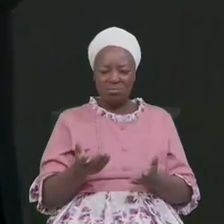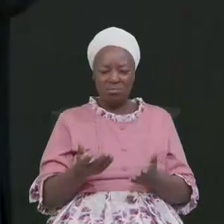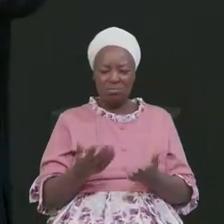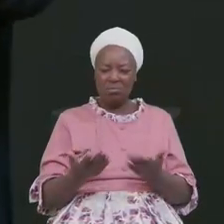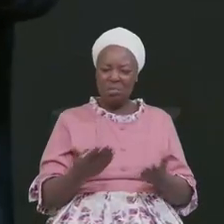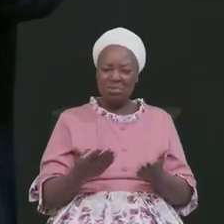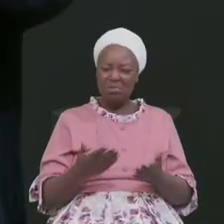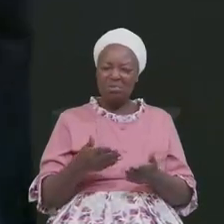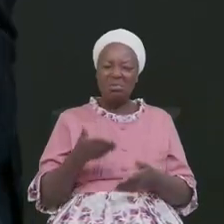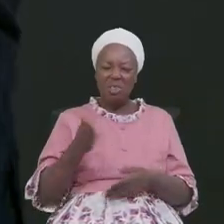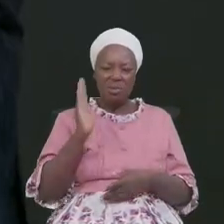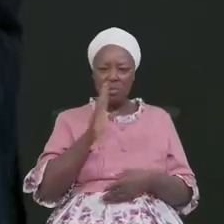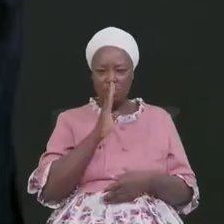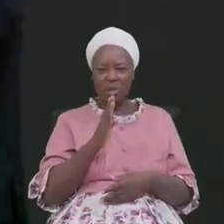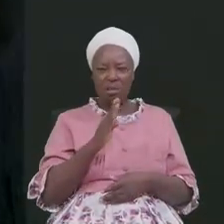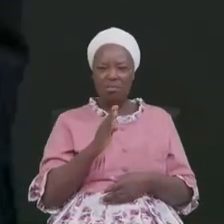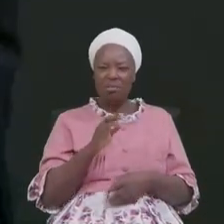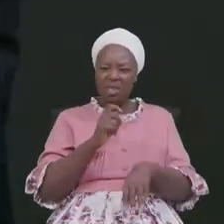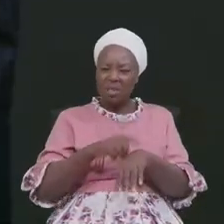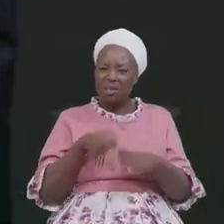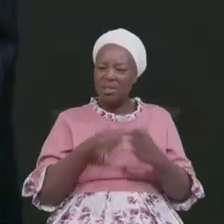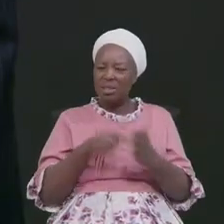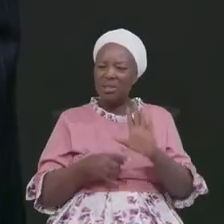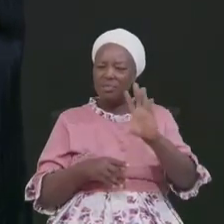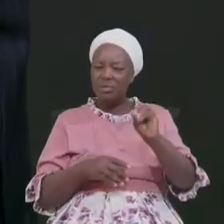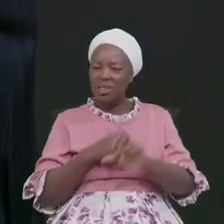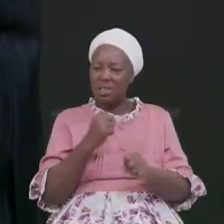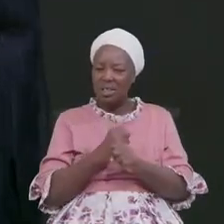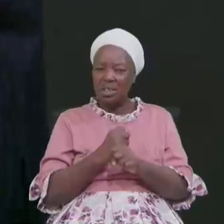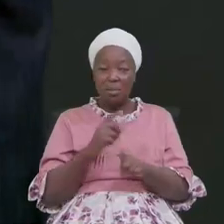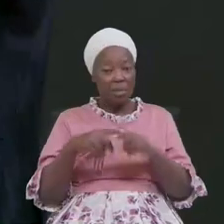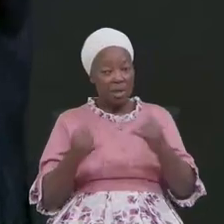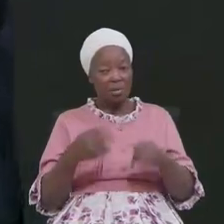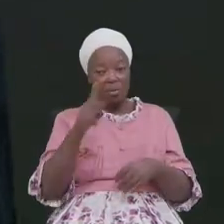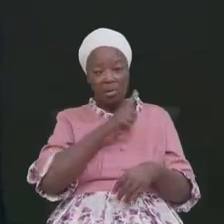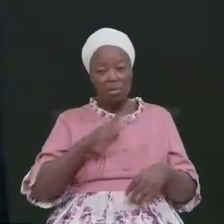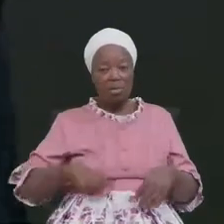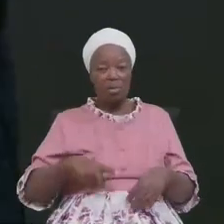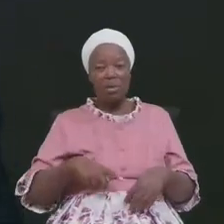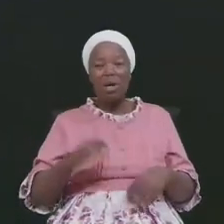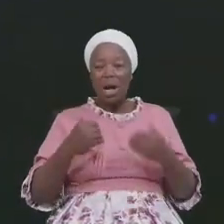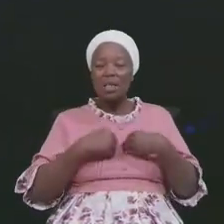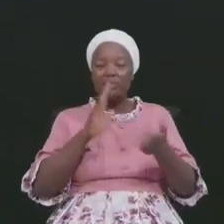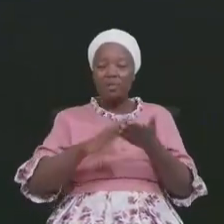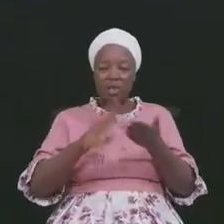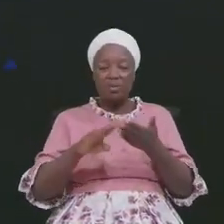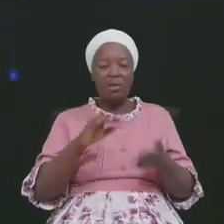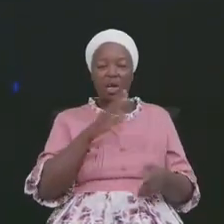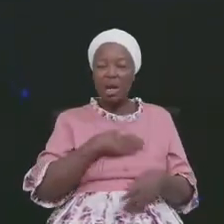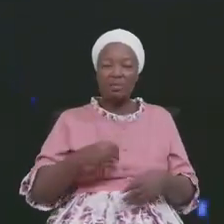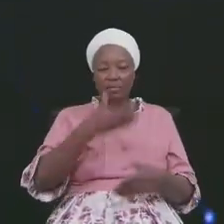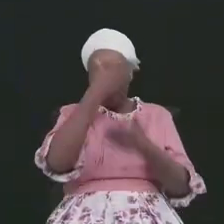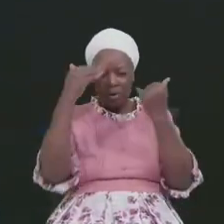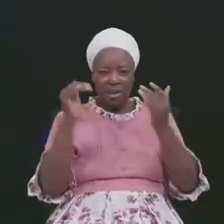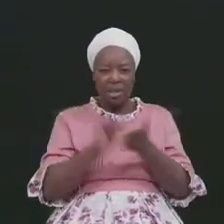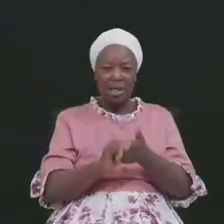ans, mais maintenant, Dieu a pardonné cela, il a oublié cela. Mais ce que nous devons faire, nous ne devons plus